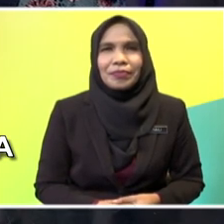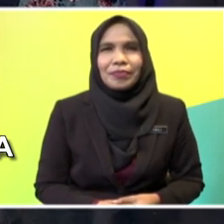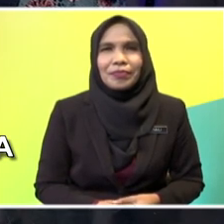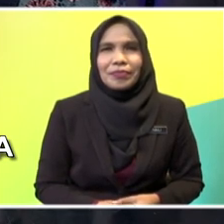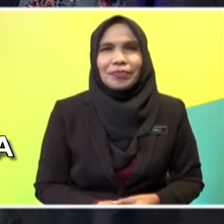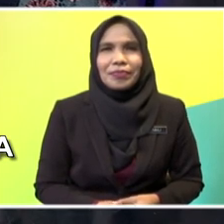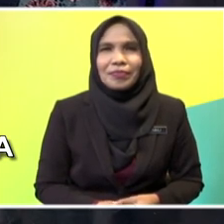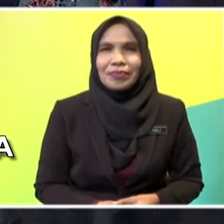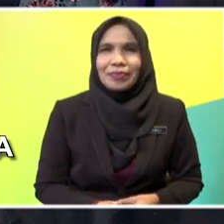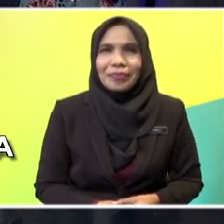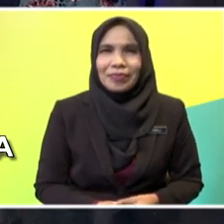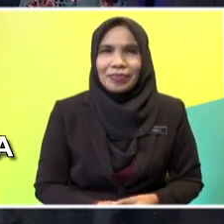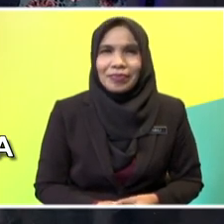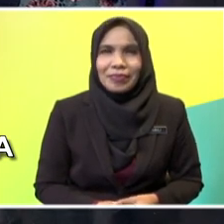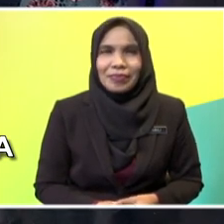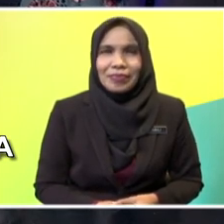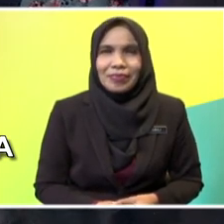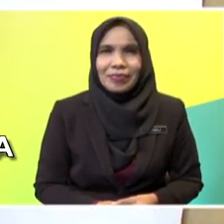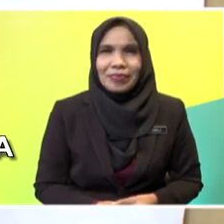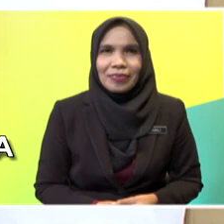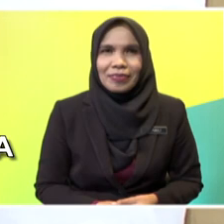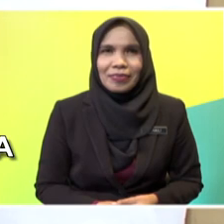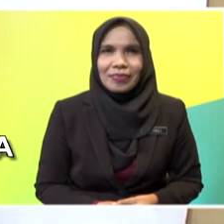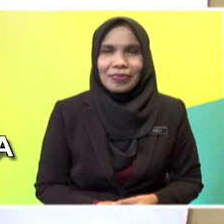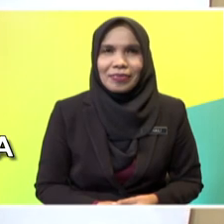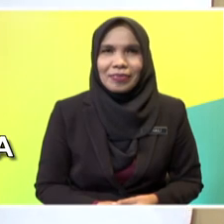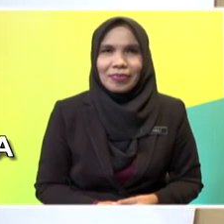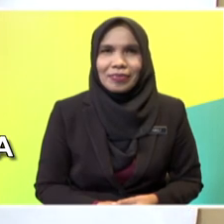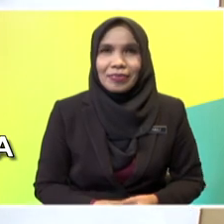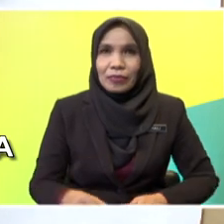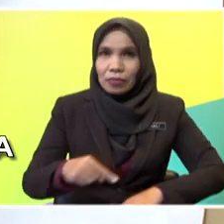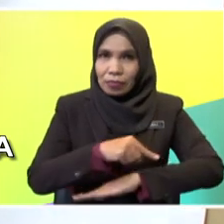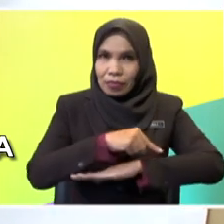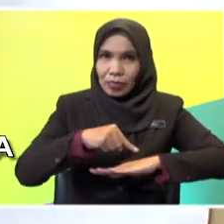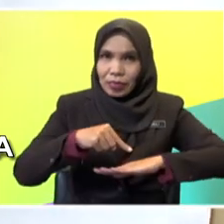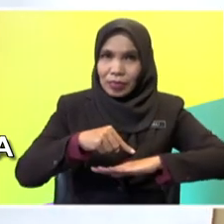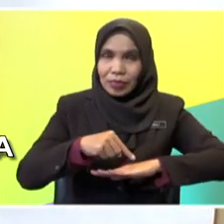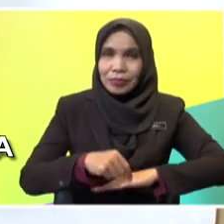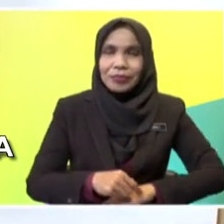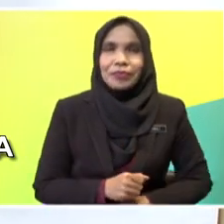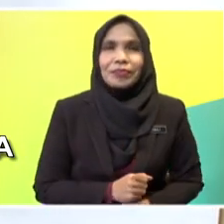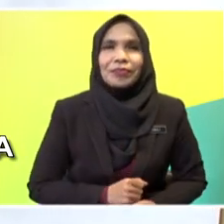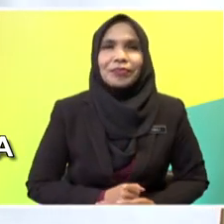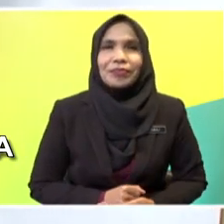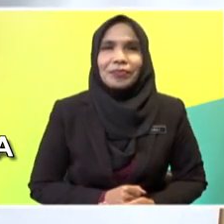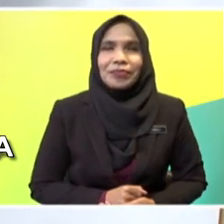Oops. Okey. Okey, sambung je garisan dia yang tadi.